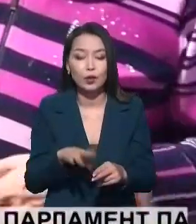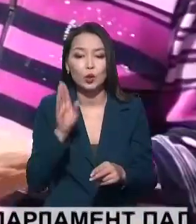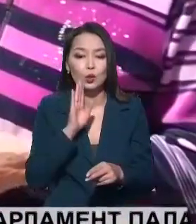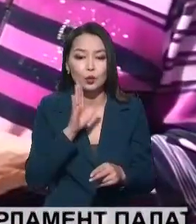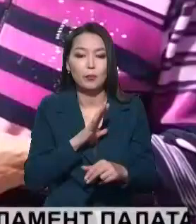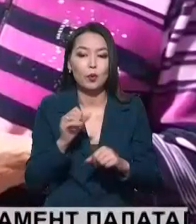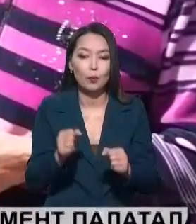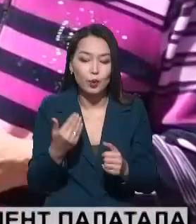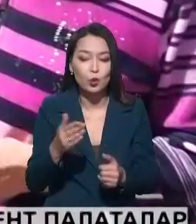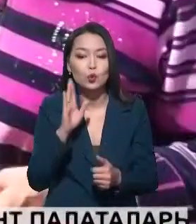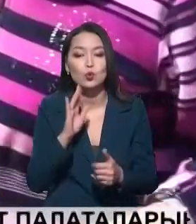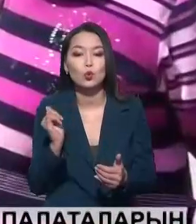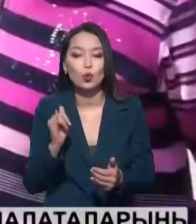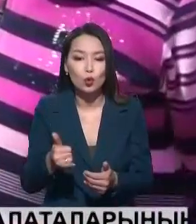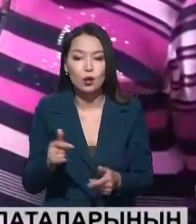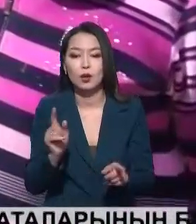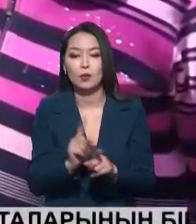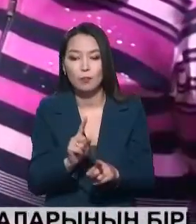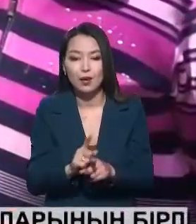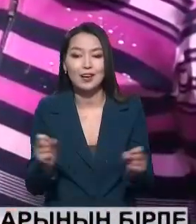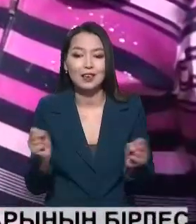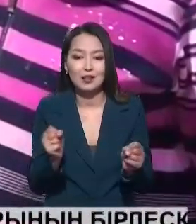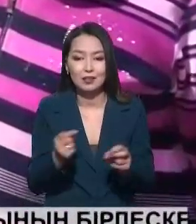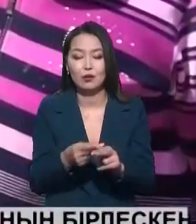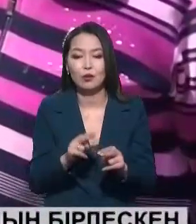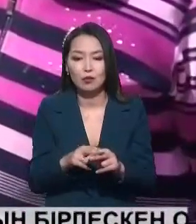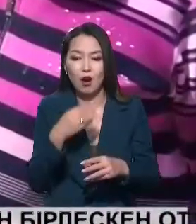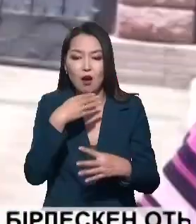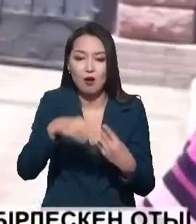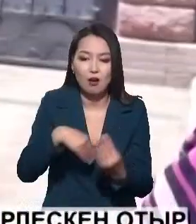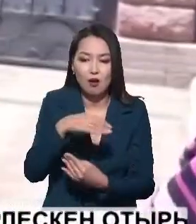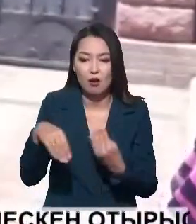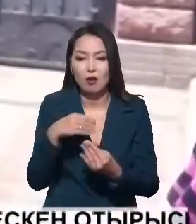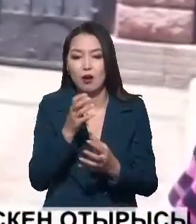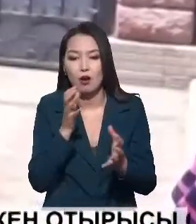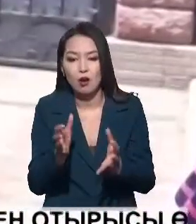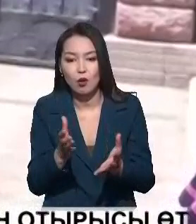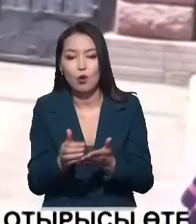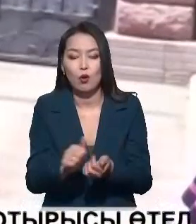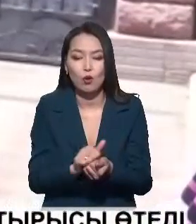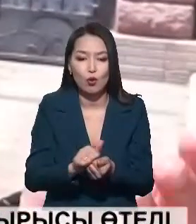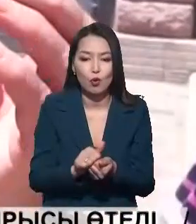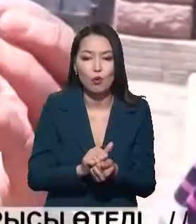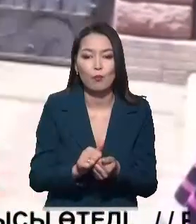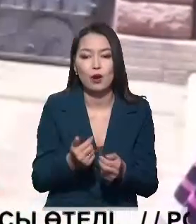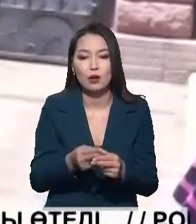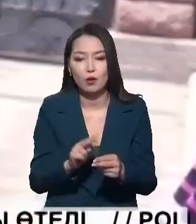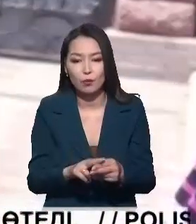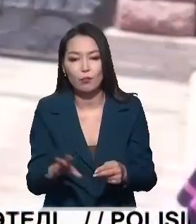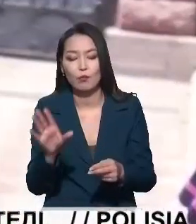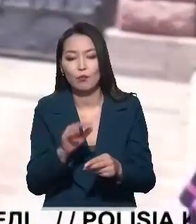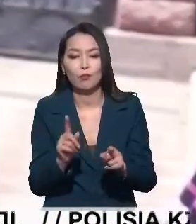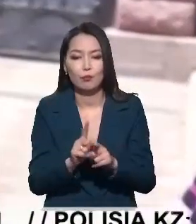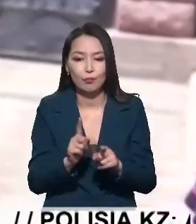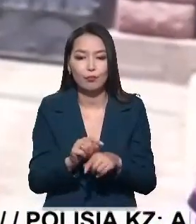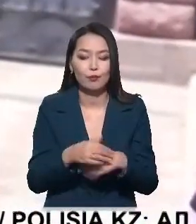кетеді. Оған су құямыз, су құйып оны. Қыста оны ораймыз, кішкентай балақса оны. Кір жуамыз түнде, шомлады балалар түнде.